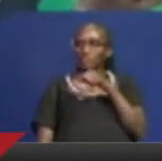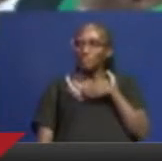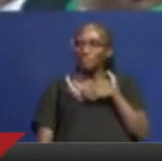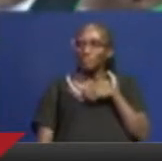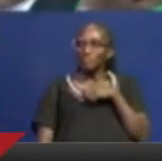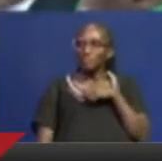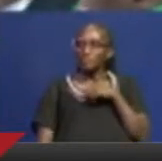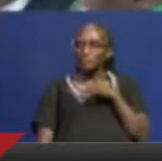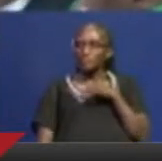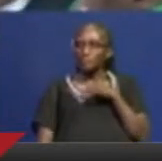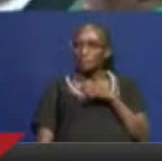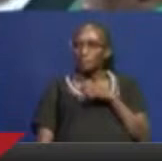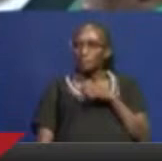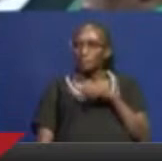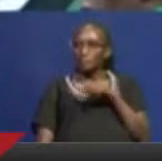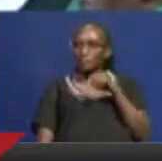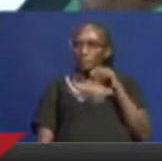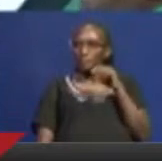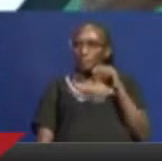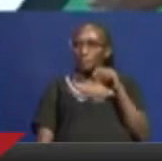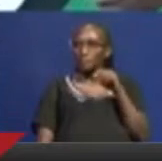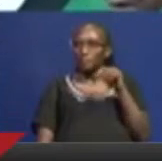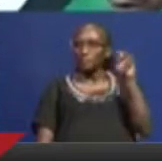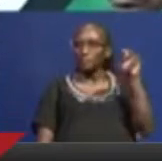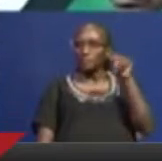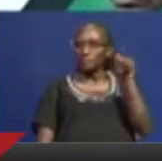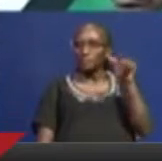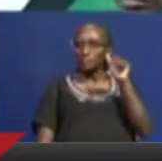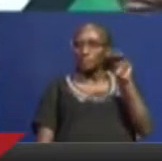Kilome Taz Kituan Zambia.